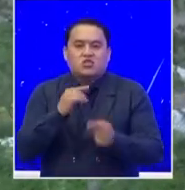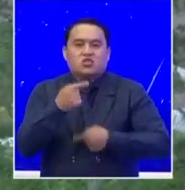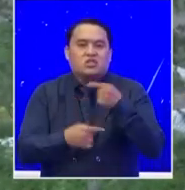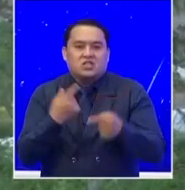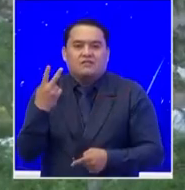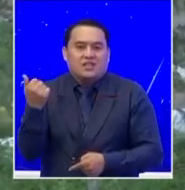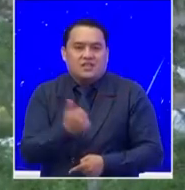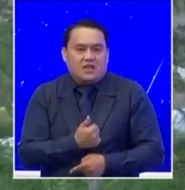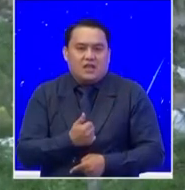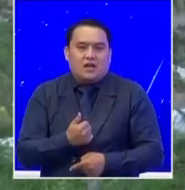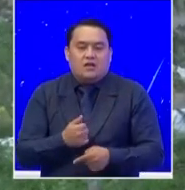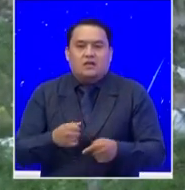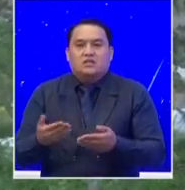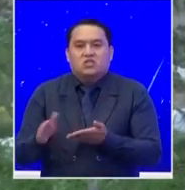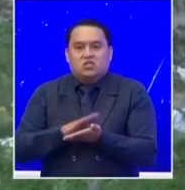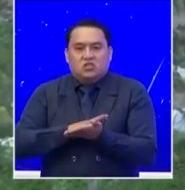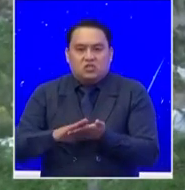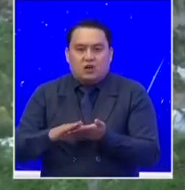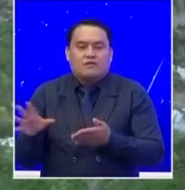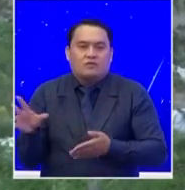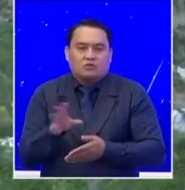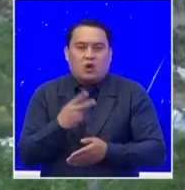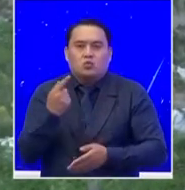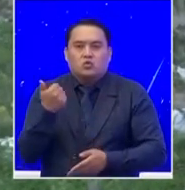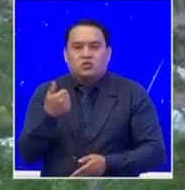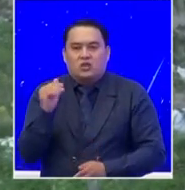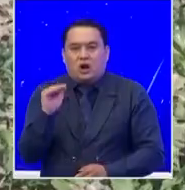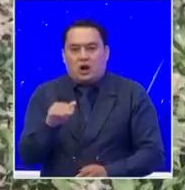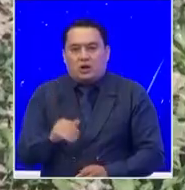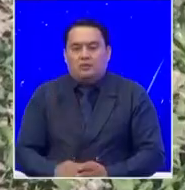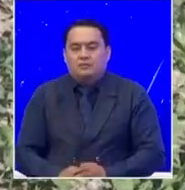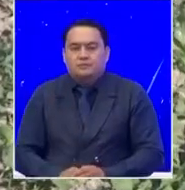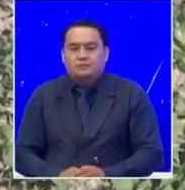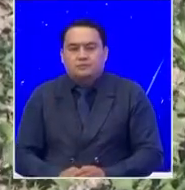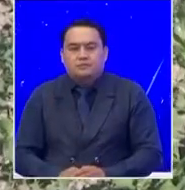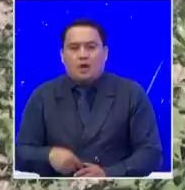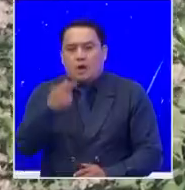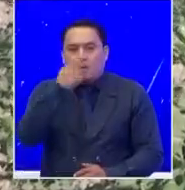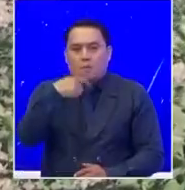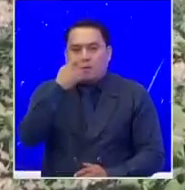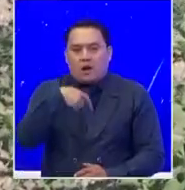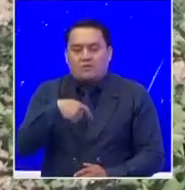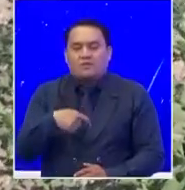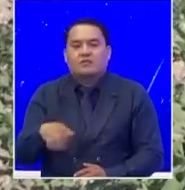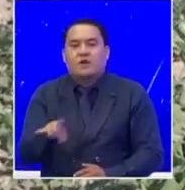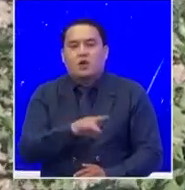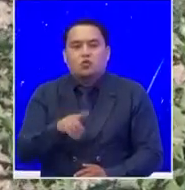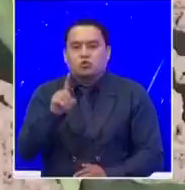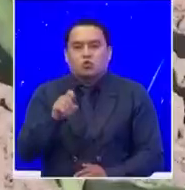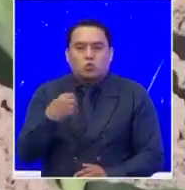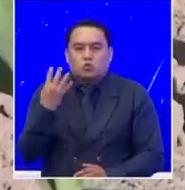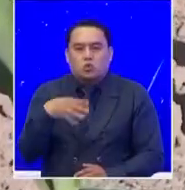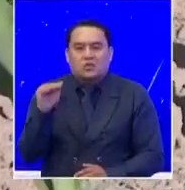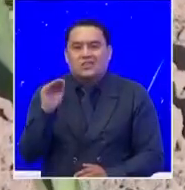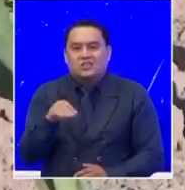2 недели начнется естественный сенокос, а это порядка 1000 гектаров. В Памфиловском районе свыше 43 тысяч гектаров орошаемых